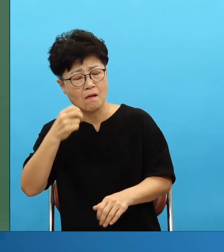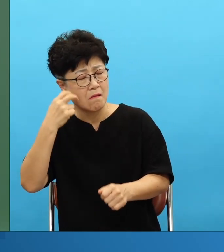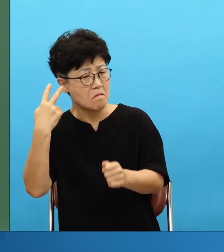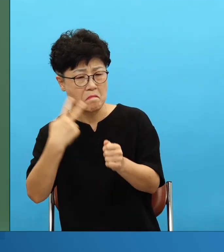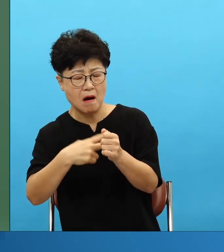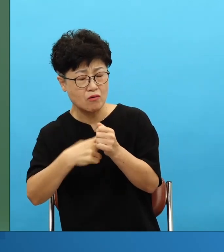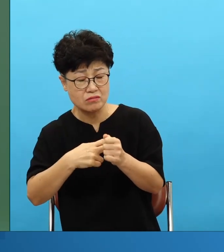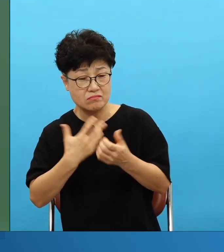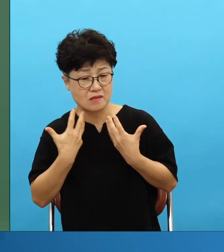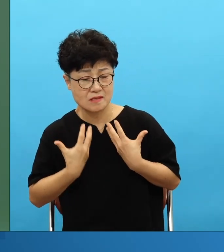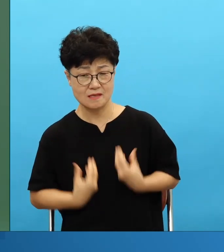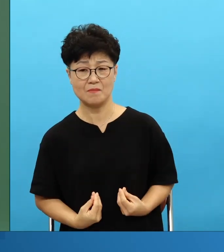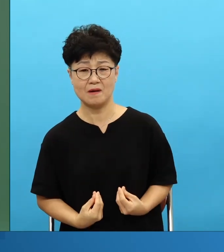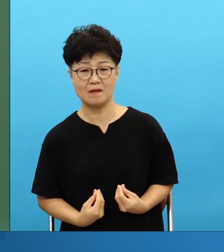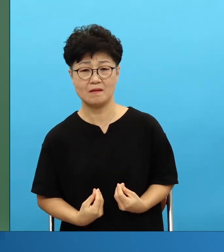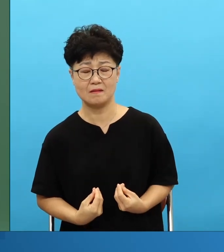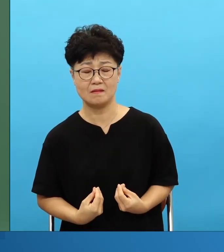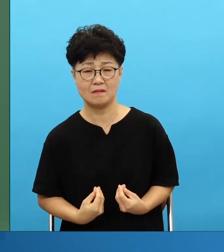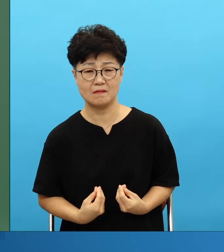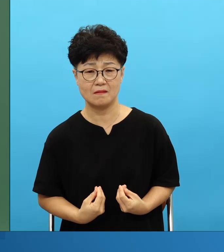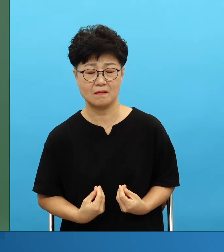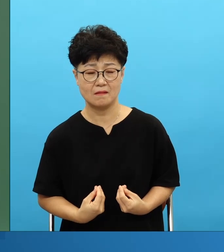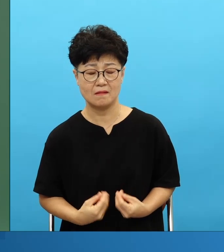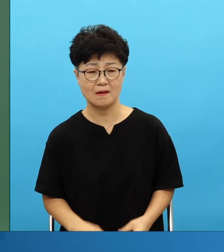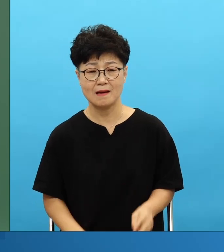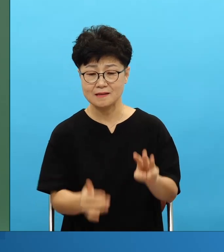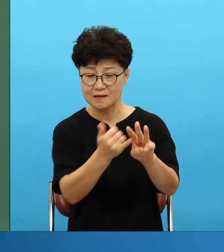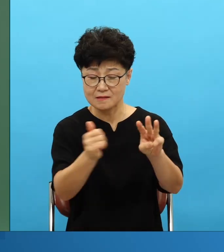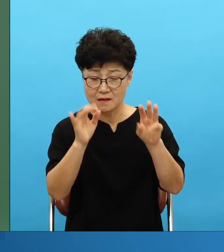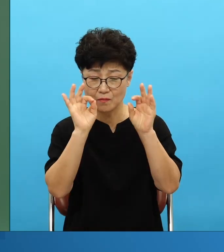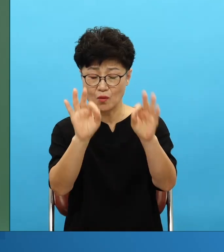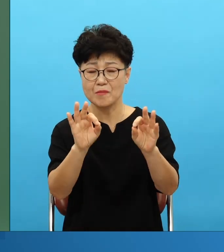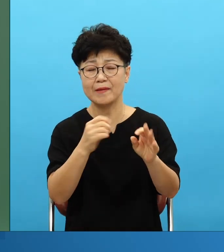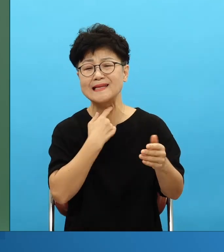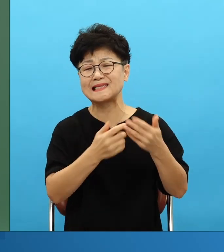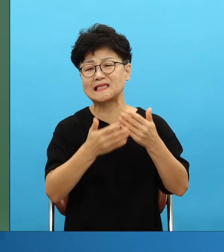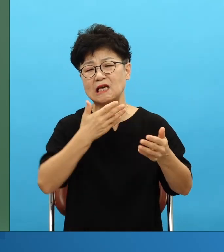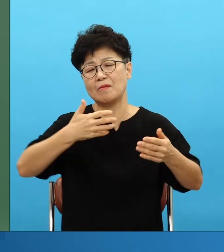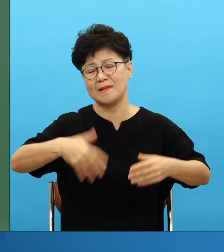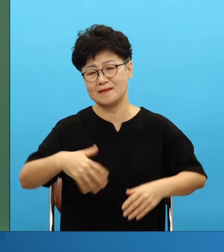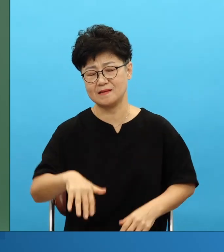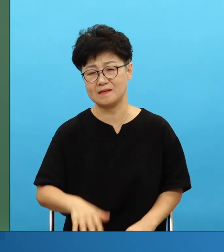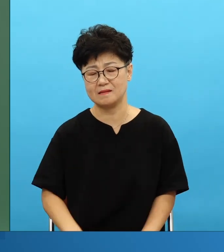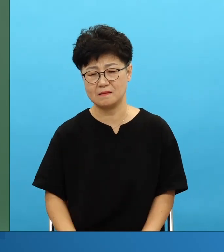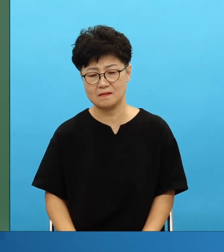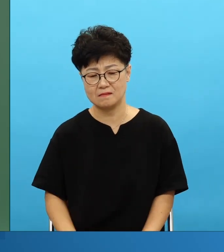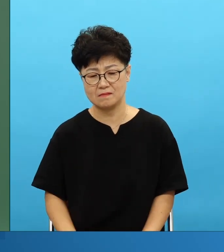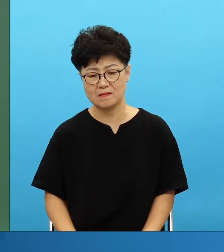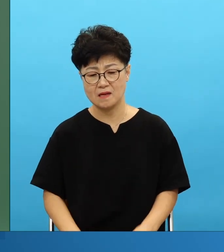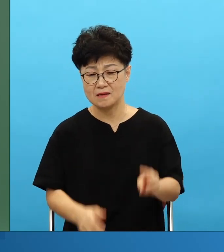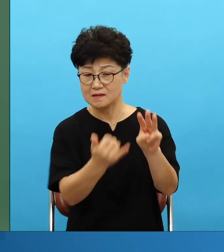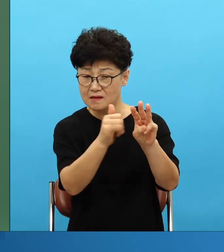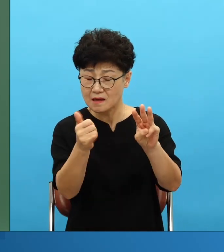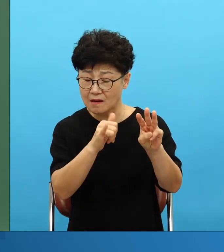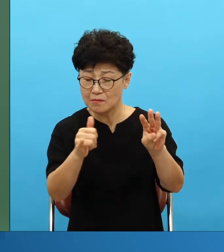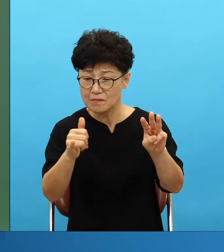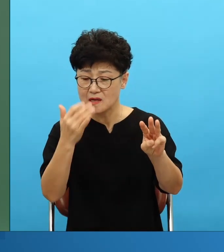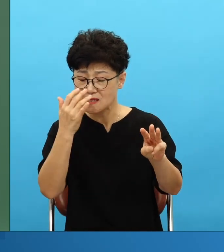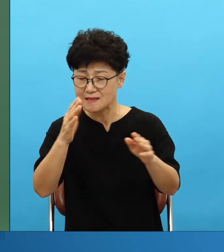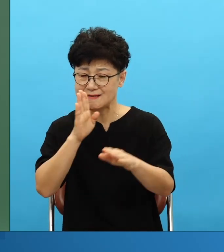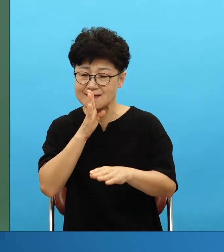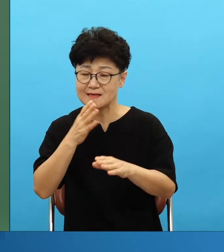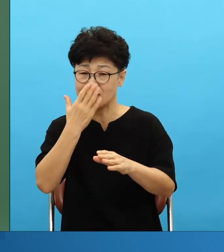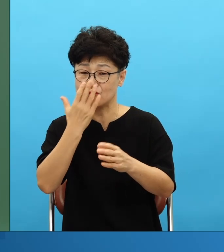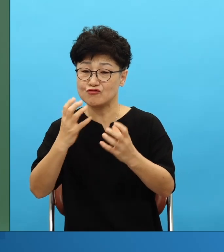정신적으로 책망을 했잖아. And 아니지 so formally 않냐. he chastised them, saying that this is not it. 당신 정말 유대인처럼 다 살고 있냐. That are you truly living like all the other Jewish